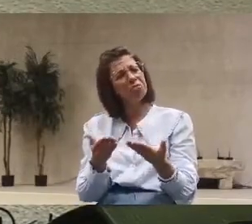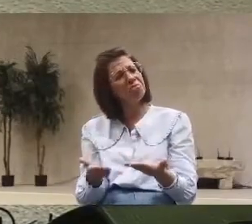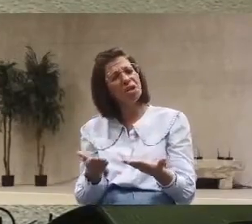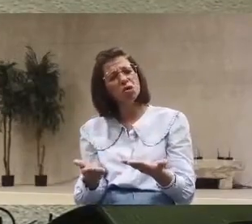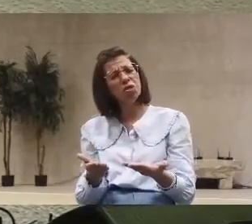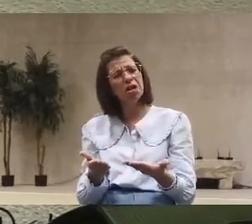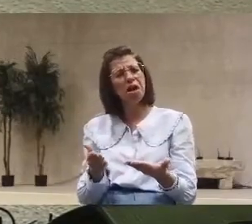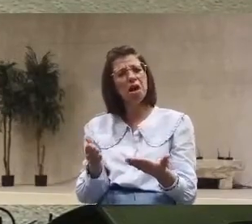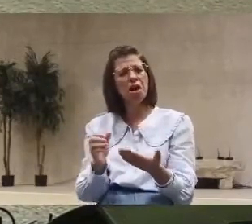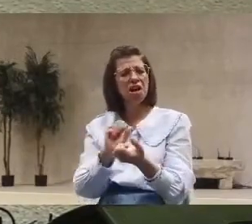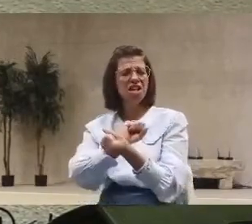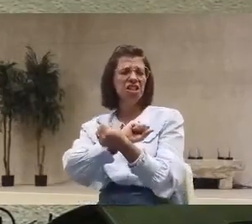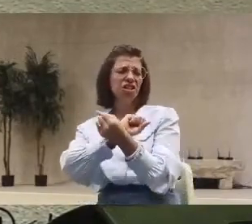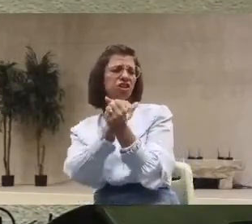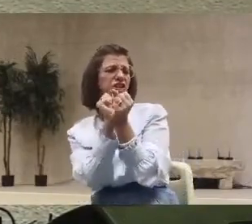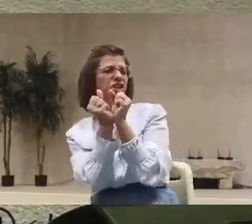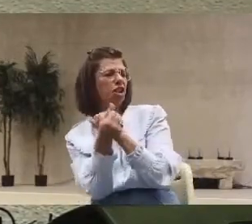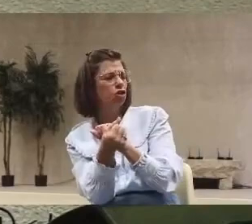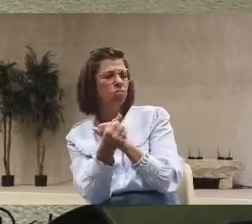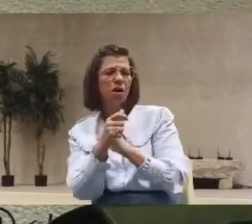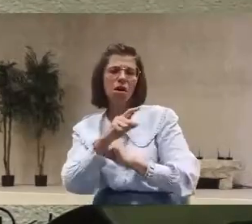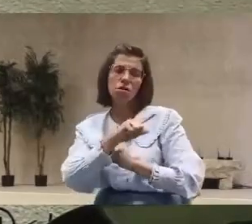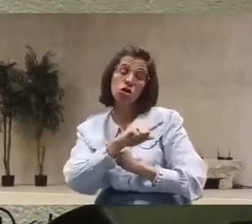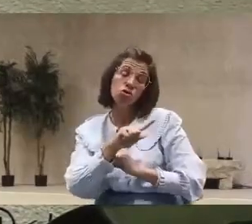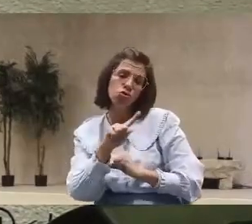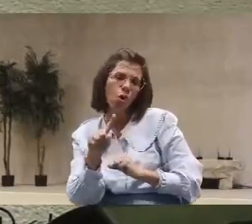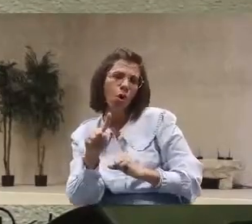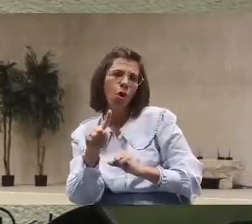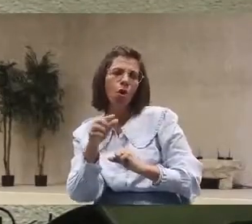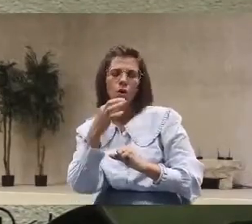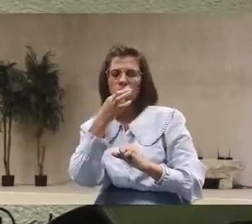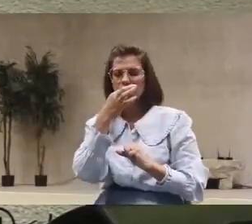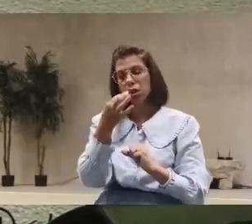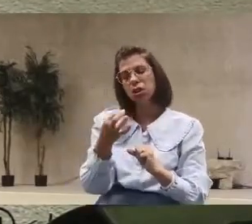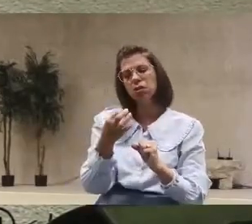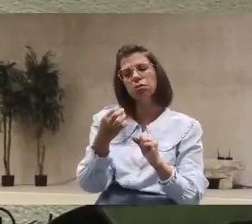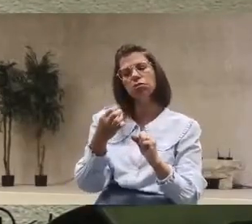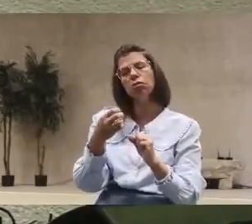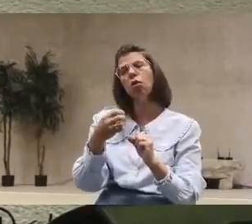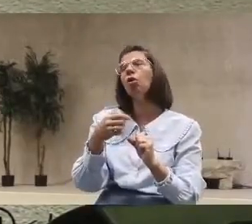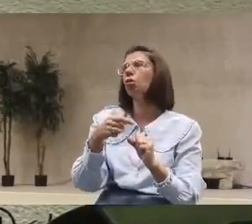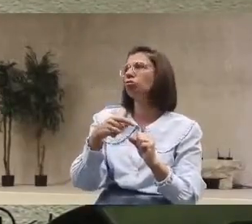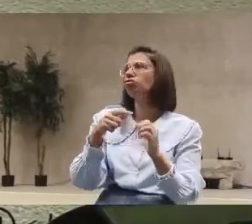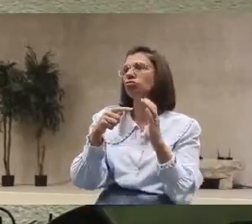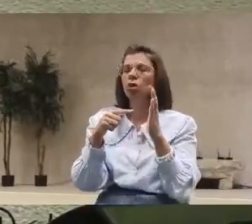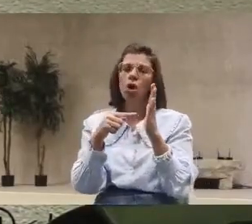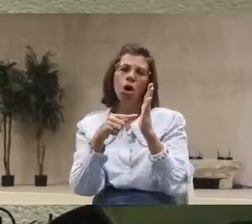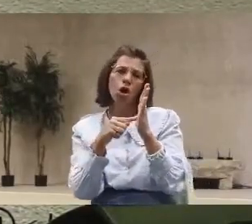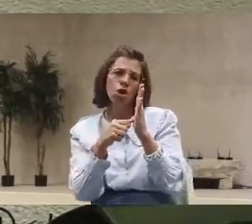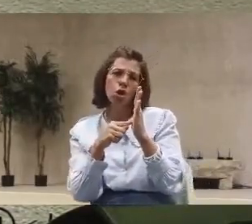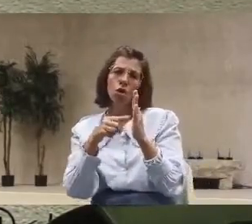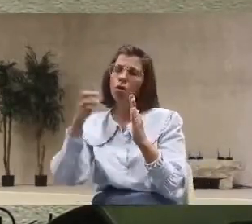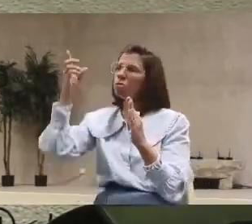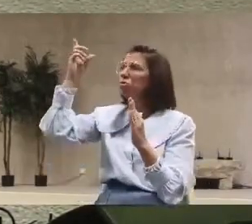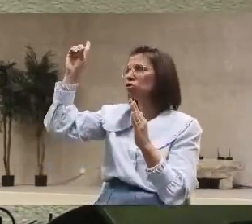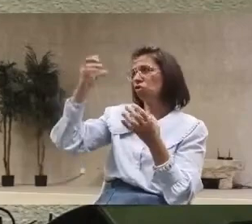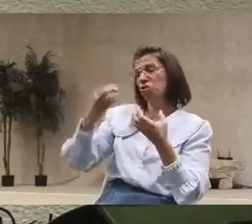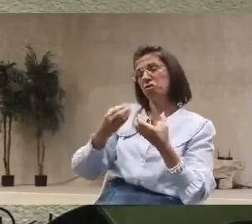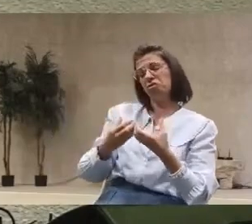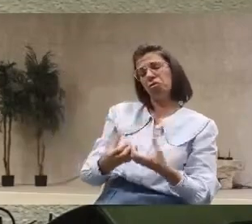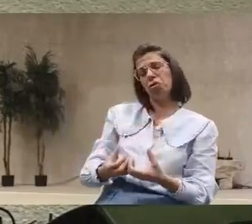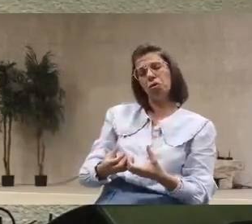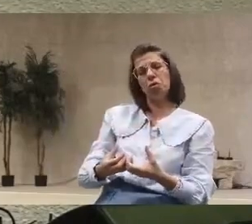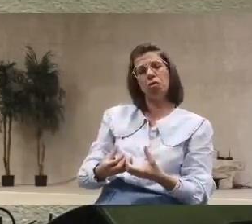vie de dire quand Dieu voudra quand ce sera sa volonté il le fera c'est très